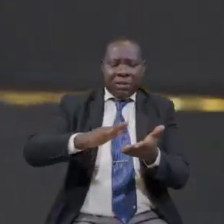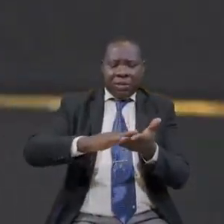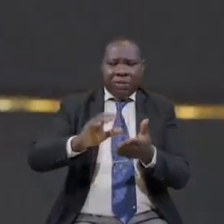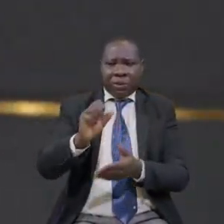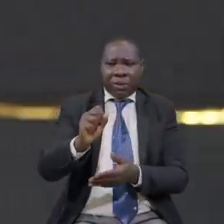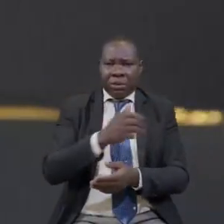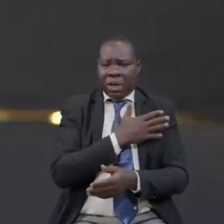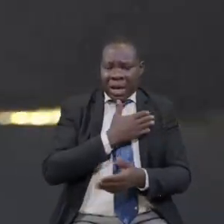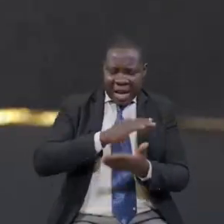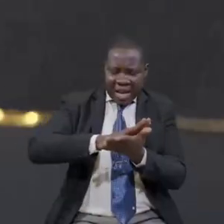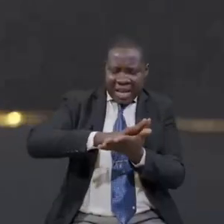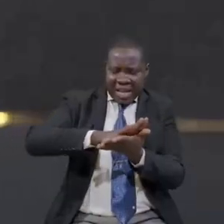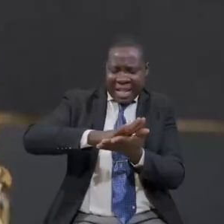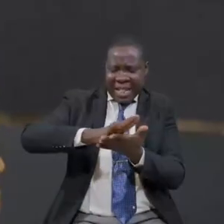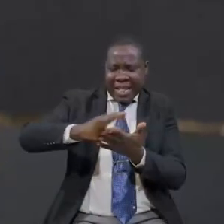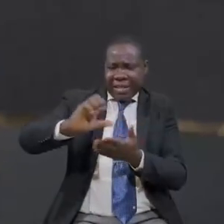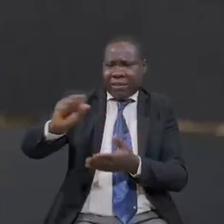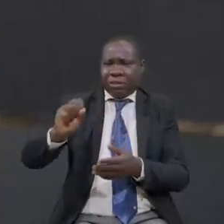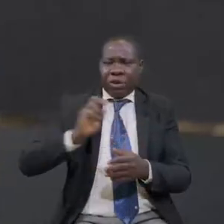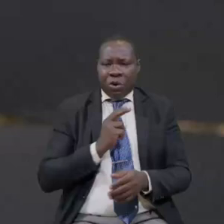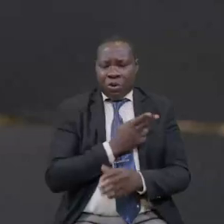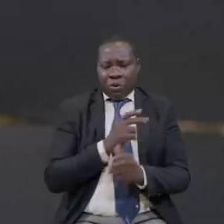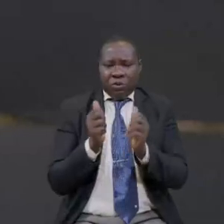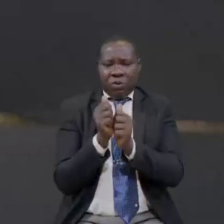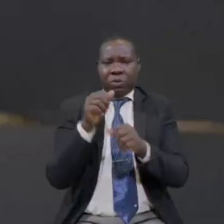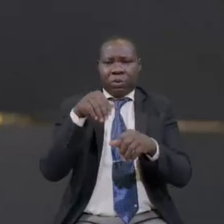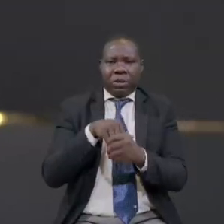et purifie au-dedans.